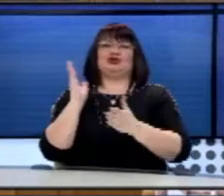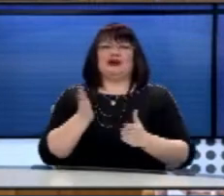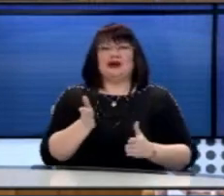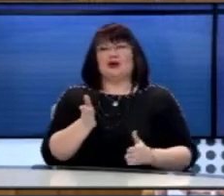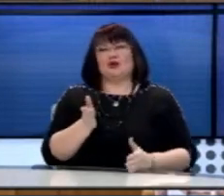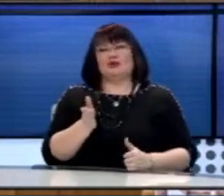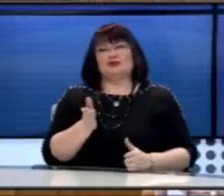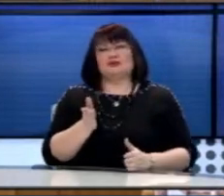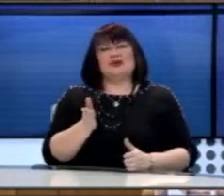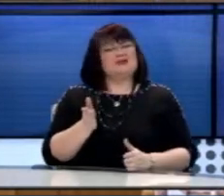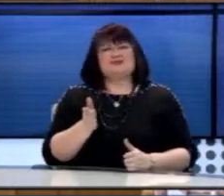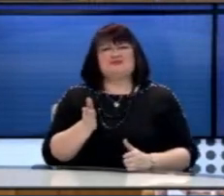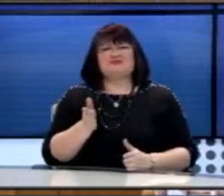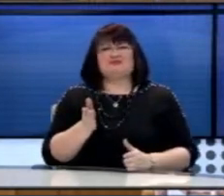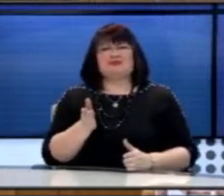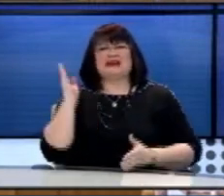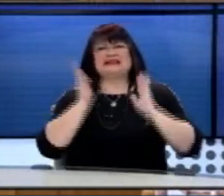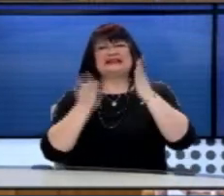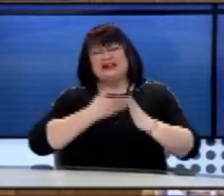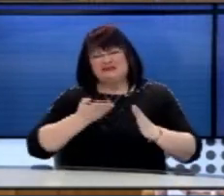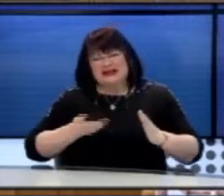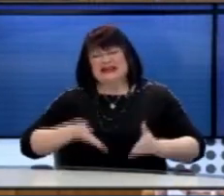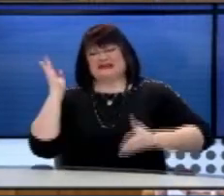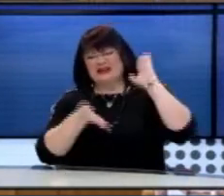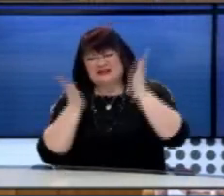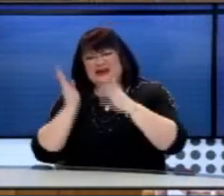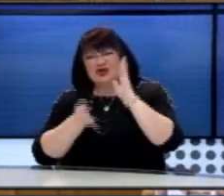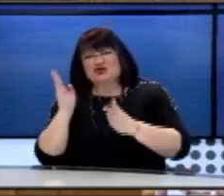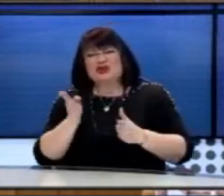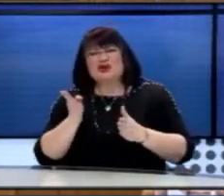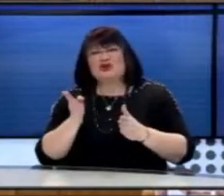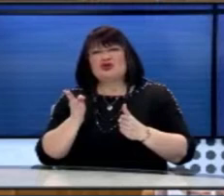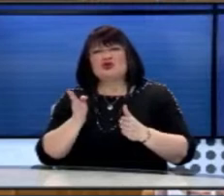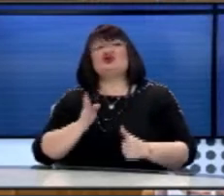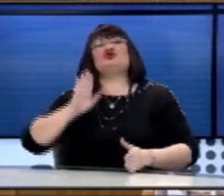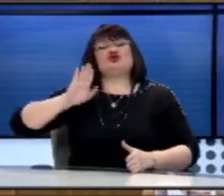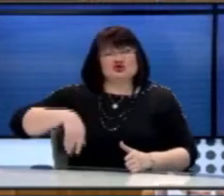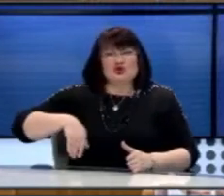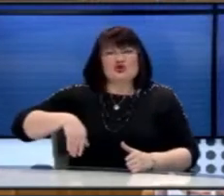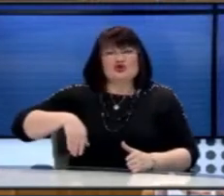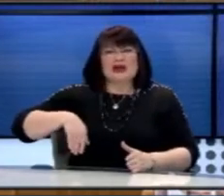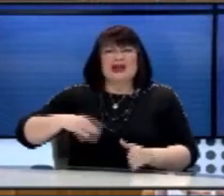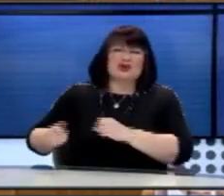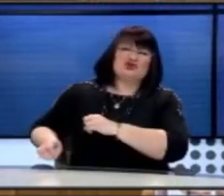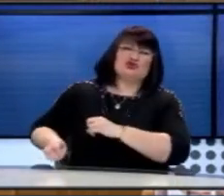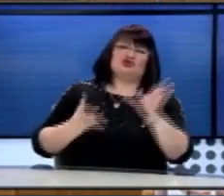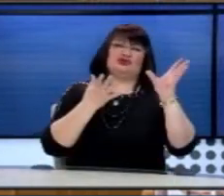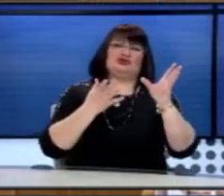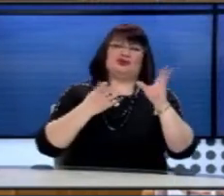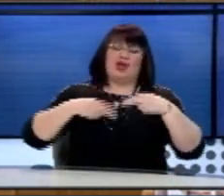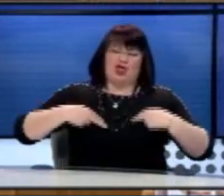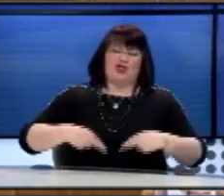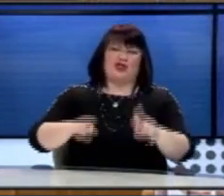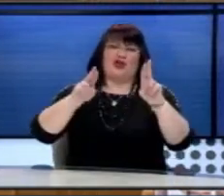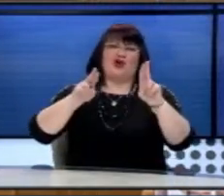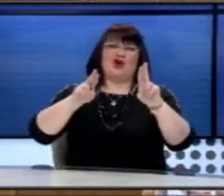χωρίς να αποτελεί απειλή. Τραυματίστηκε, βασανίστηκε και στο τέλος πάλι συνειδητά πετάχτηκε από αστυνομικούς στο δρόμο